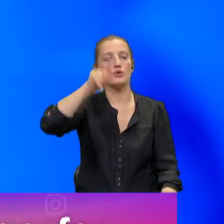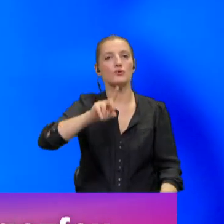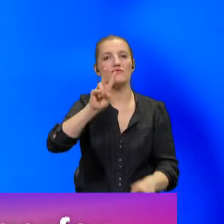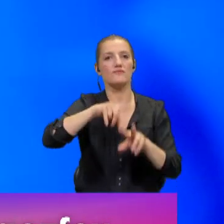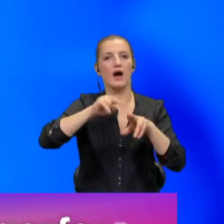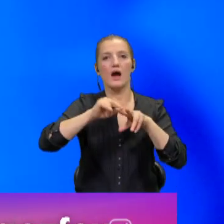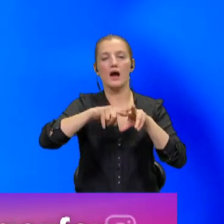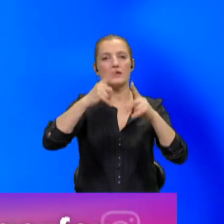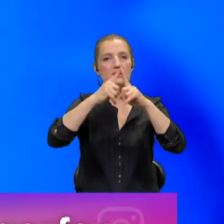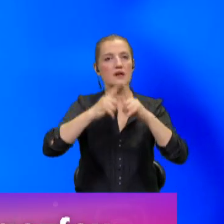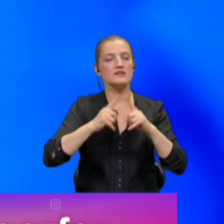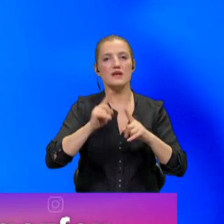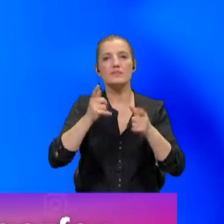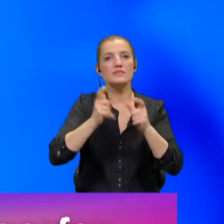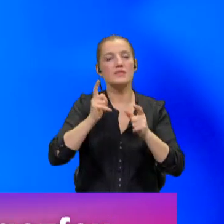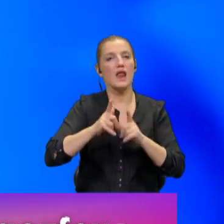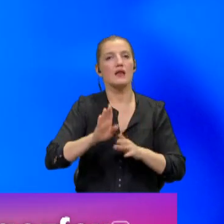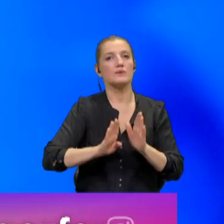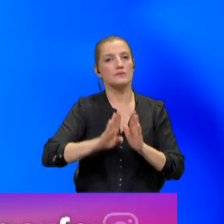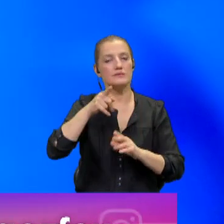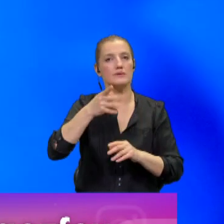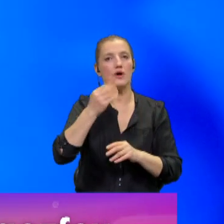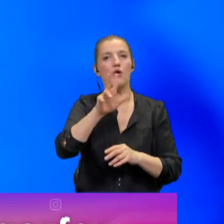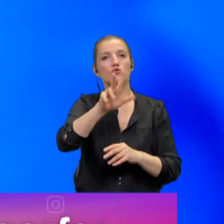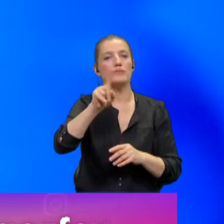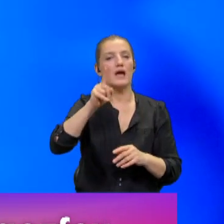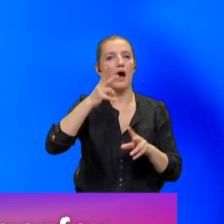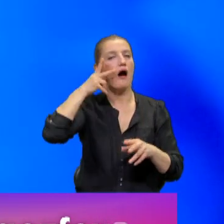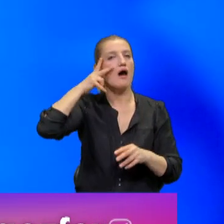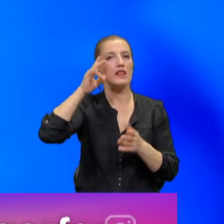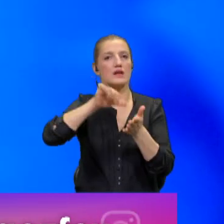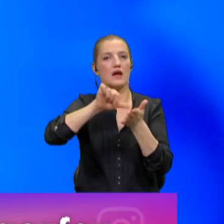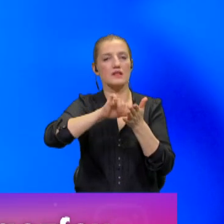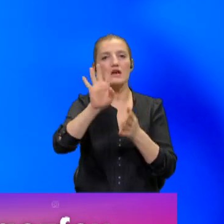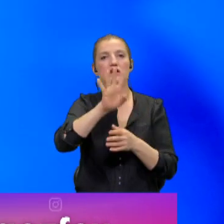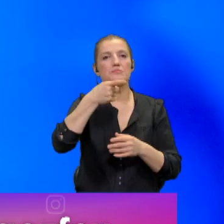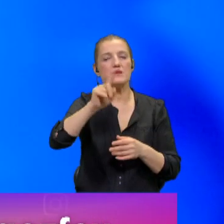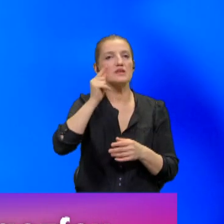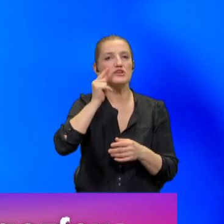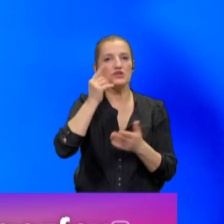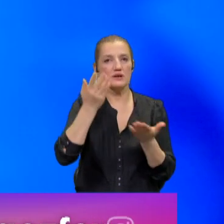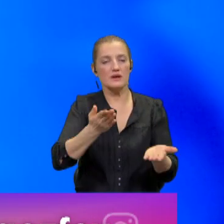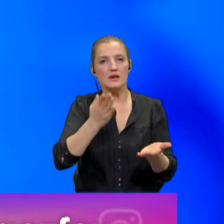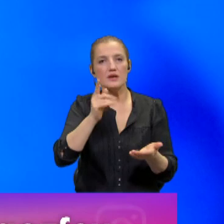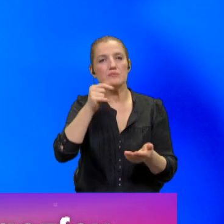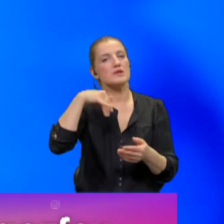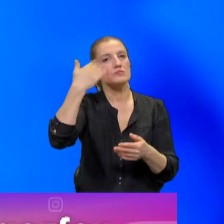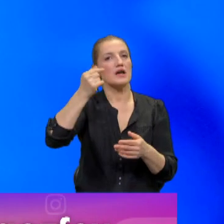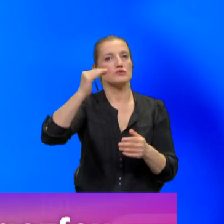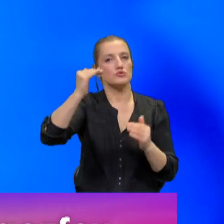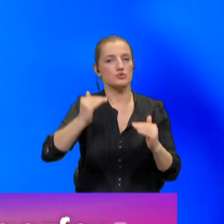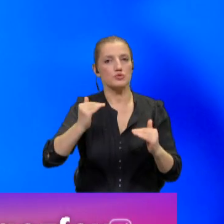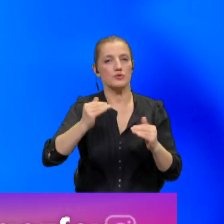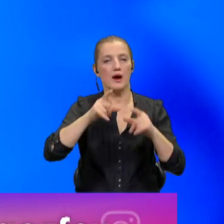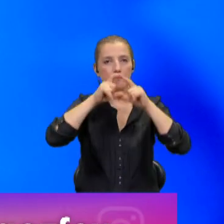vaka sayısı günlük vaka sayısı nerelere ulaştı biz 31 Aralık tarihinde 40000 üzerine görmüştük sonra biraz düştü